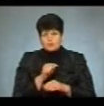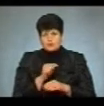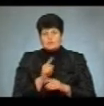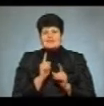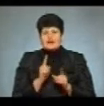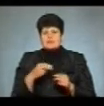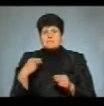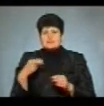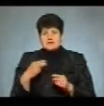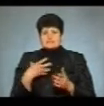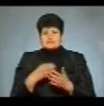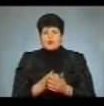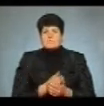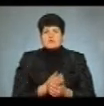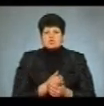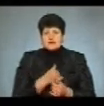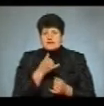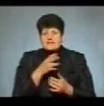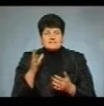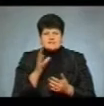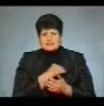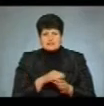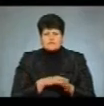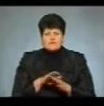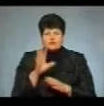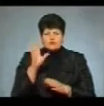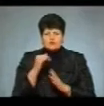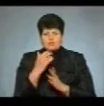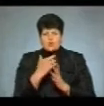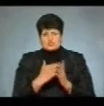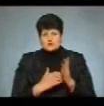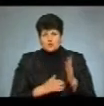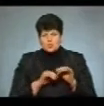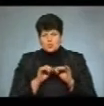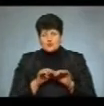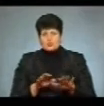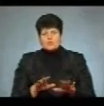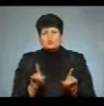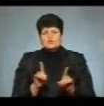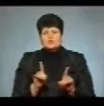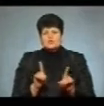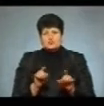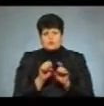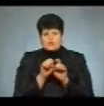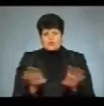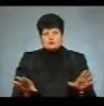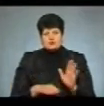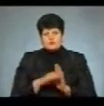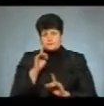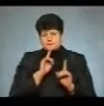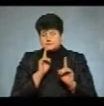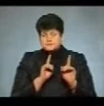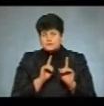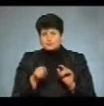навіть президент за свого бажання, він просто не встигне виконати всю процедуру, фактично, щодо розпуску Верховної Ради. Тому я думаю,